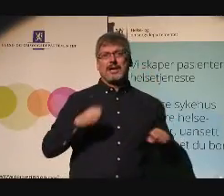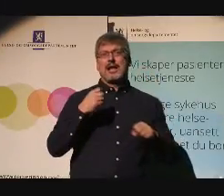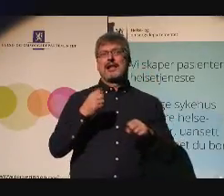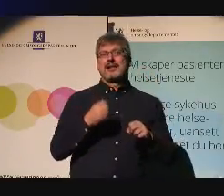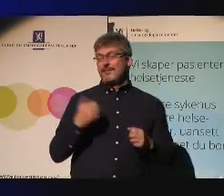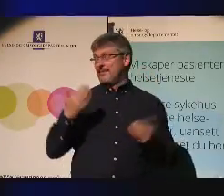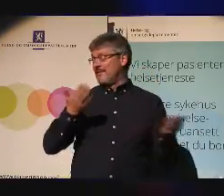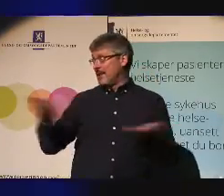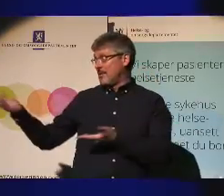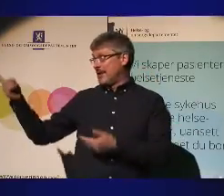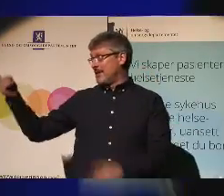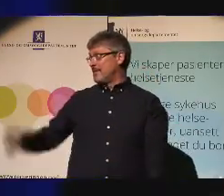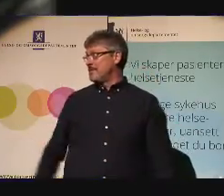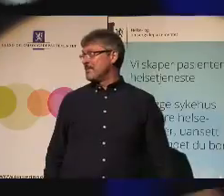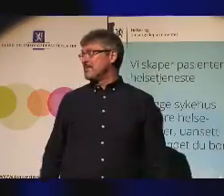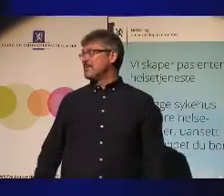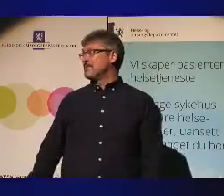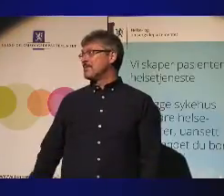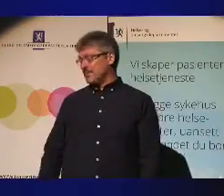Takk skal du ha.